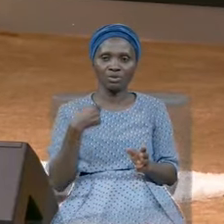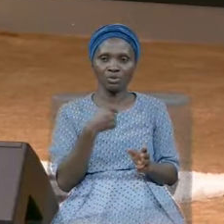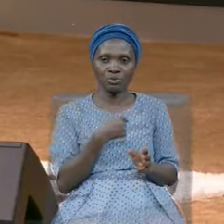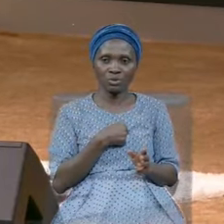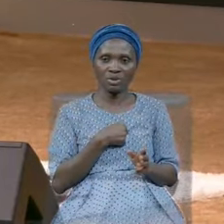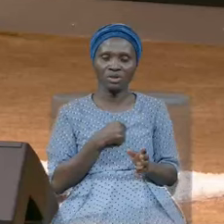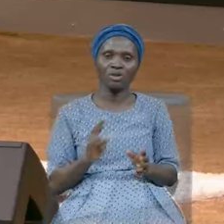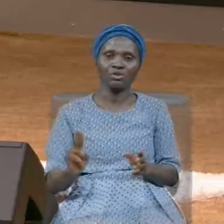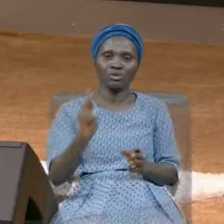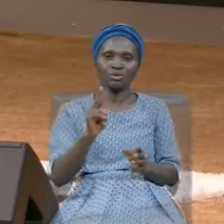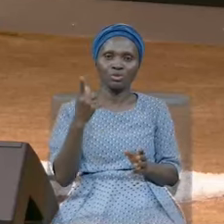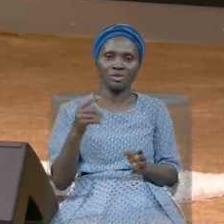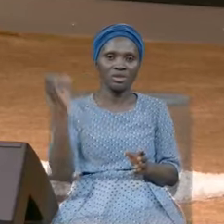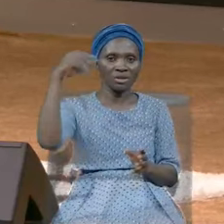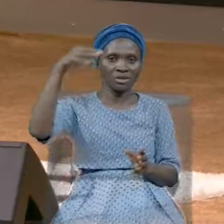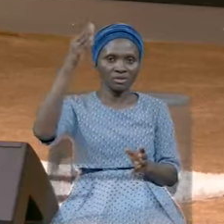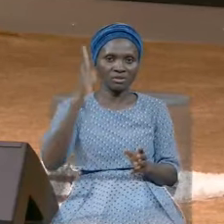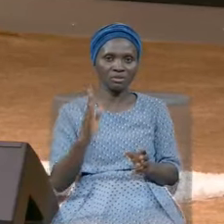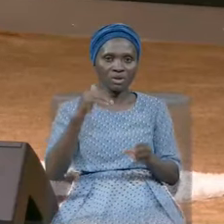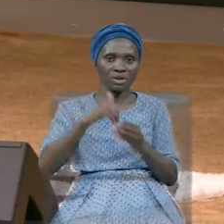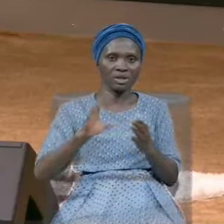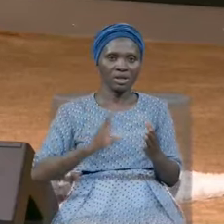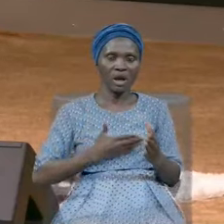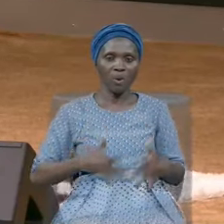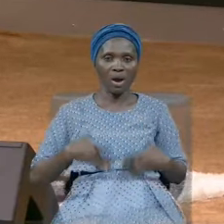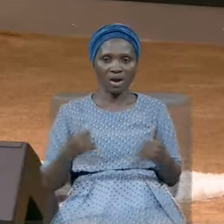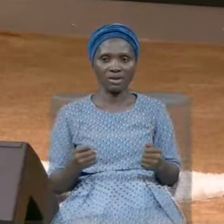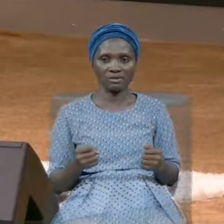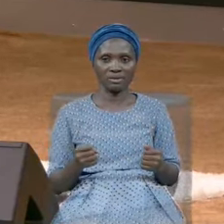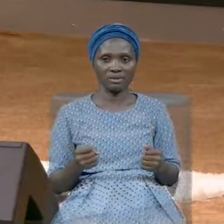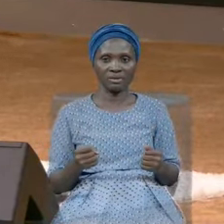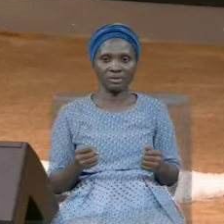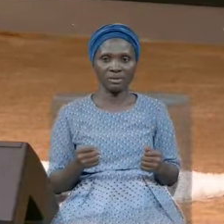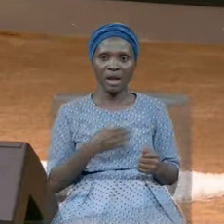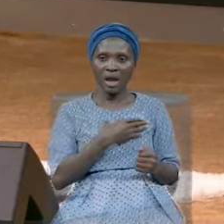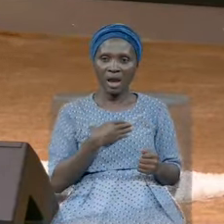Alors, ça, c'est la grâce de Dieu qui se montre en nous maintenant, on prie.